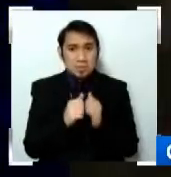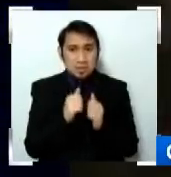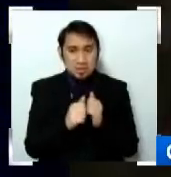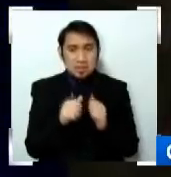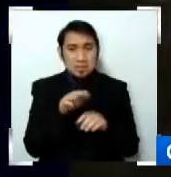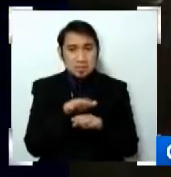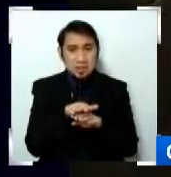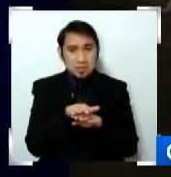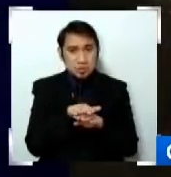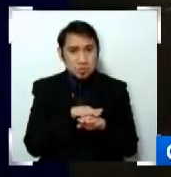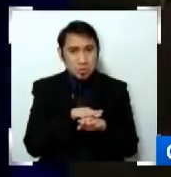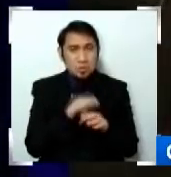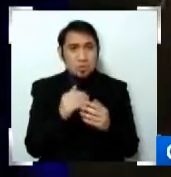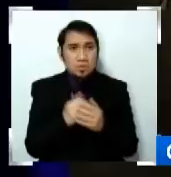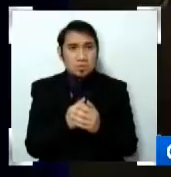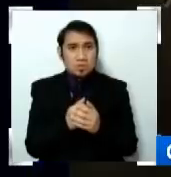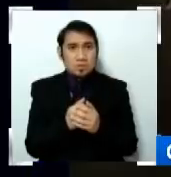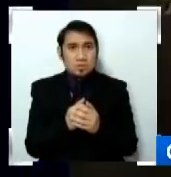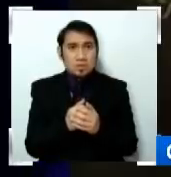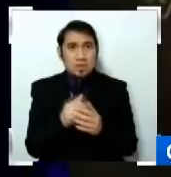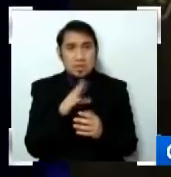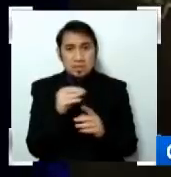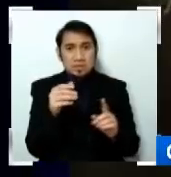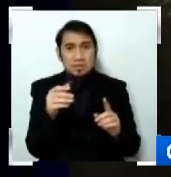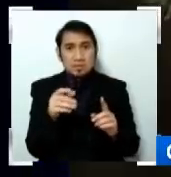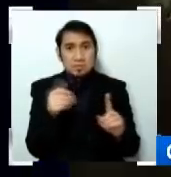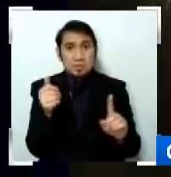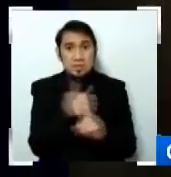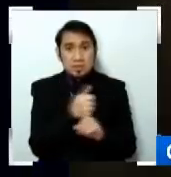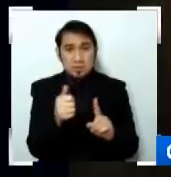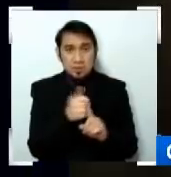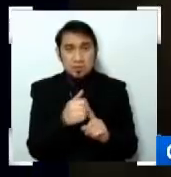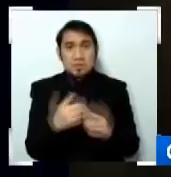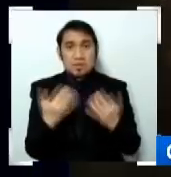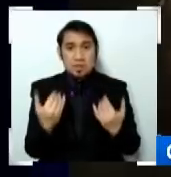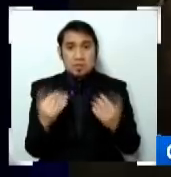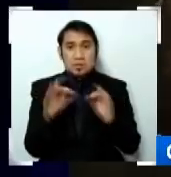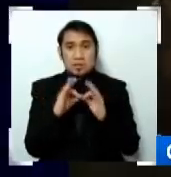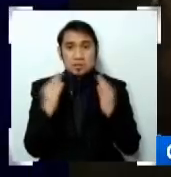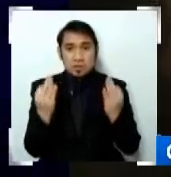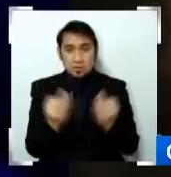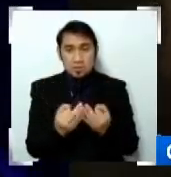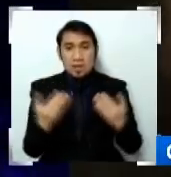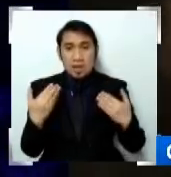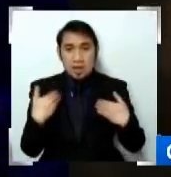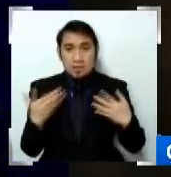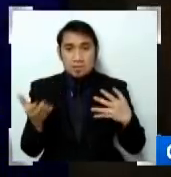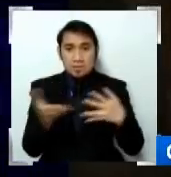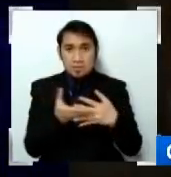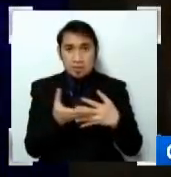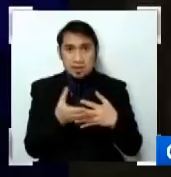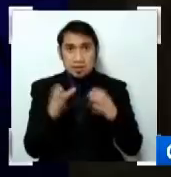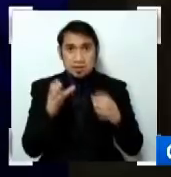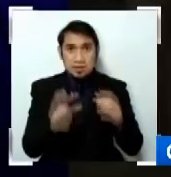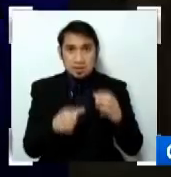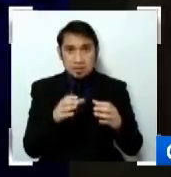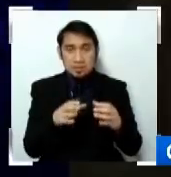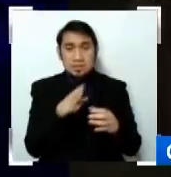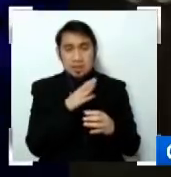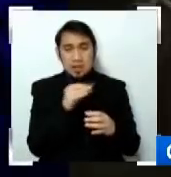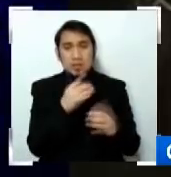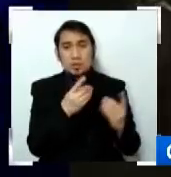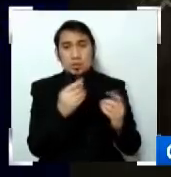tao. Kinugulpi pa nila. The family has decided that we will file our own case and it is for murder. Sa dinami-dami